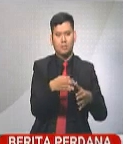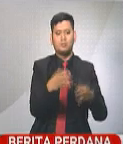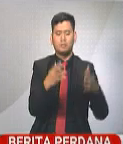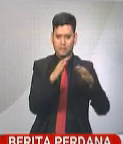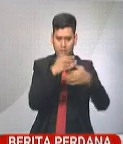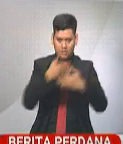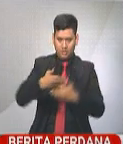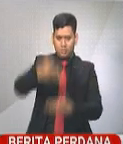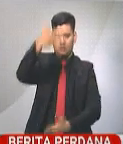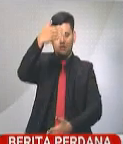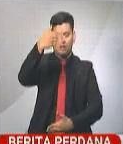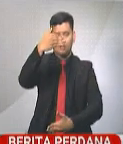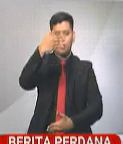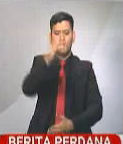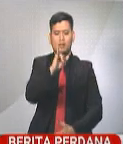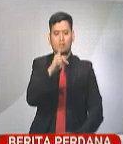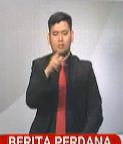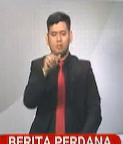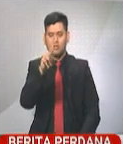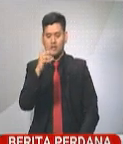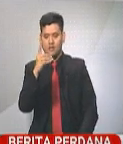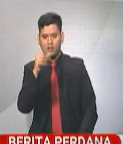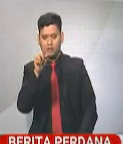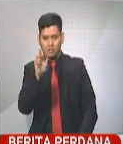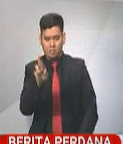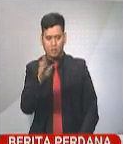bangunan Sultan Iskandar Johor Bahru ke Singapura.